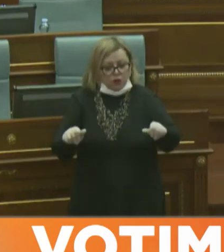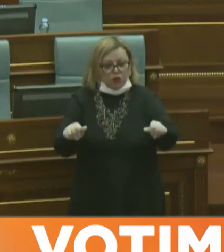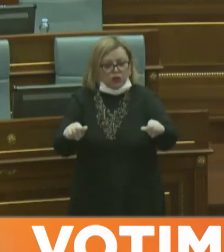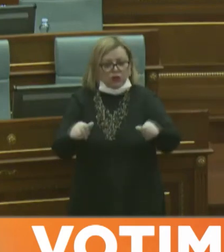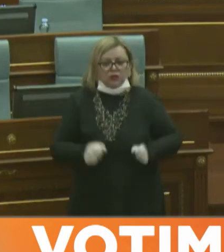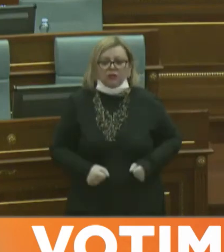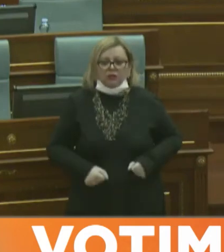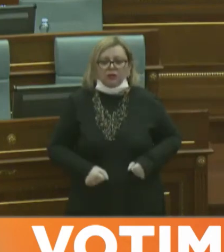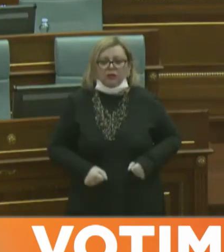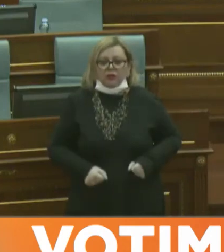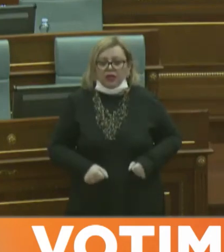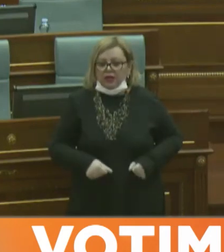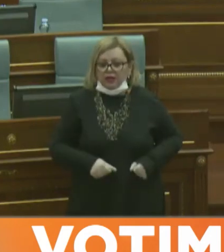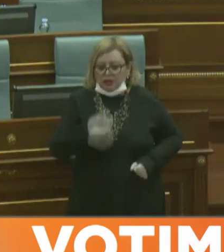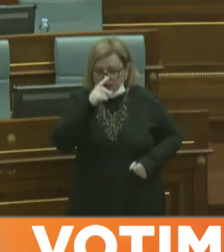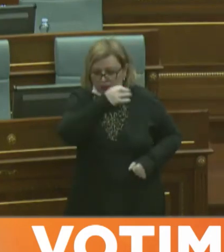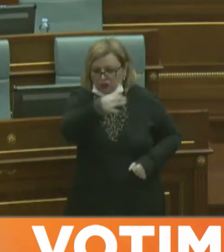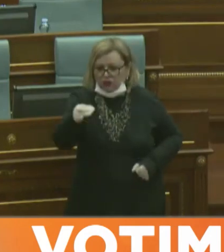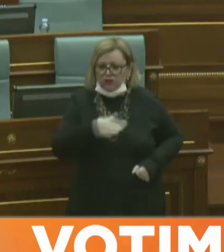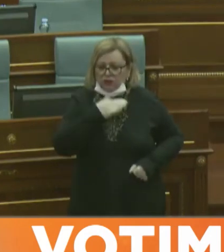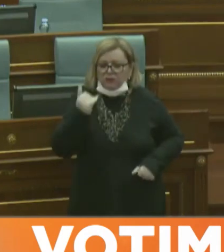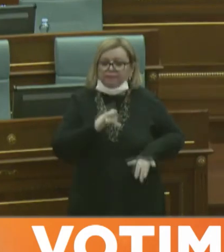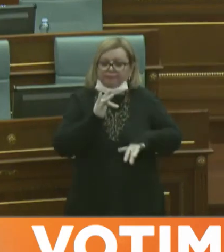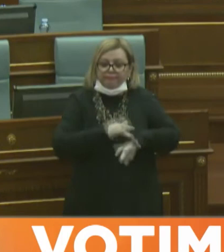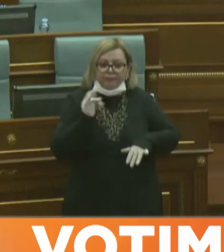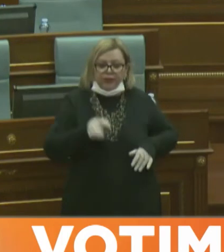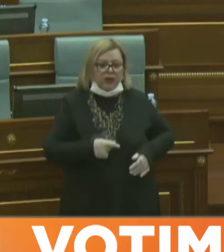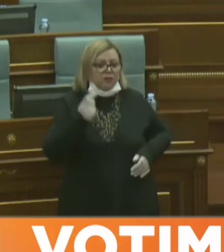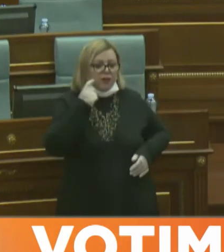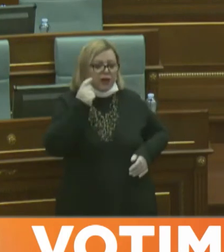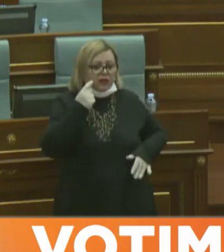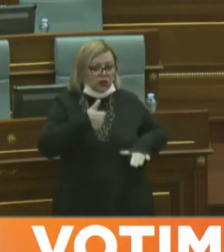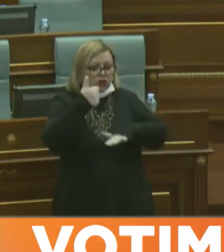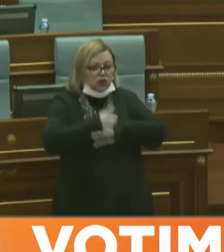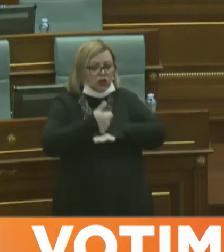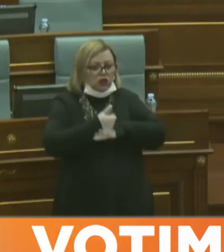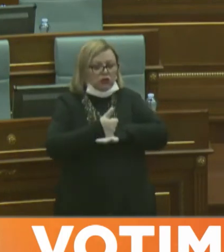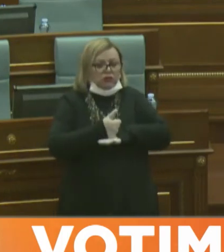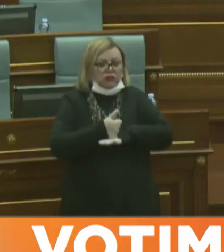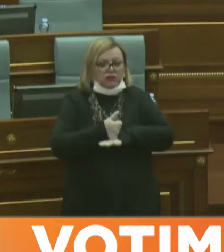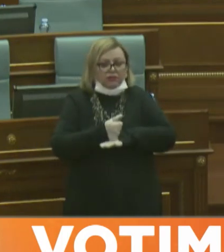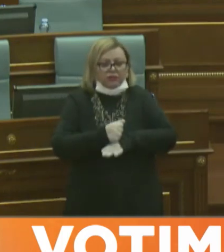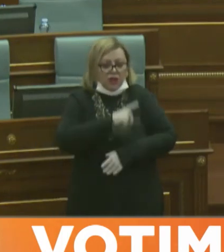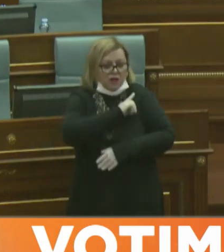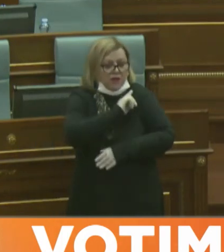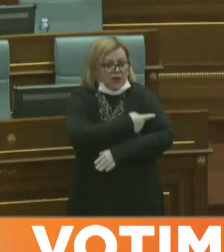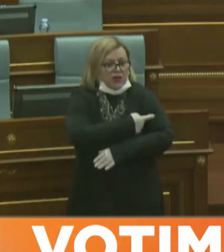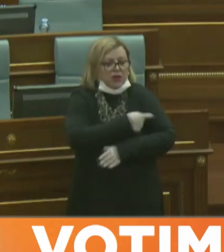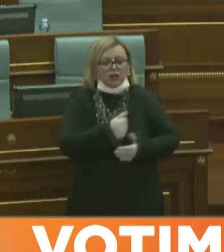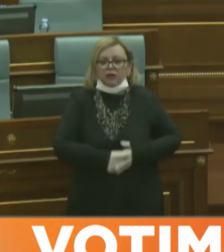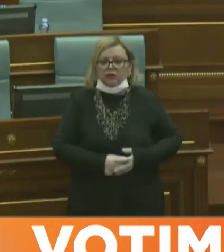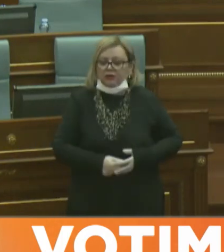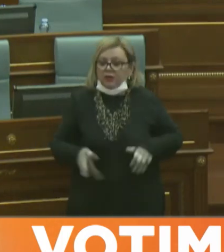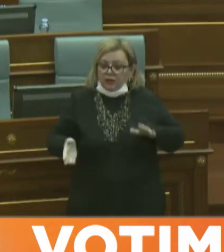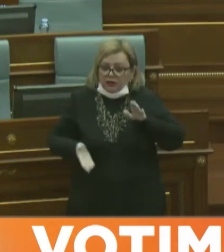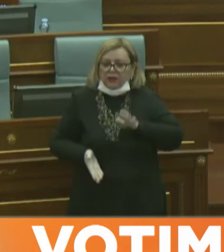prekur regionet që janë më të ndikuara, me bankën qendrore për të siguruar qëndrueshmërinë e sektorit financiar, për të